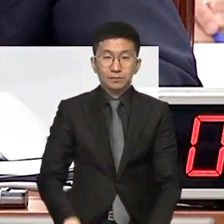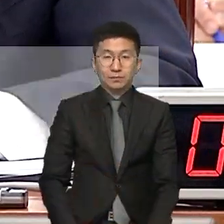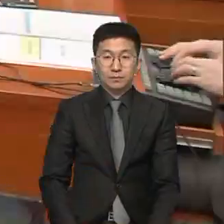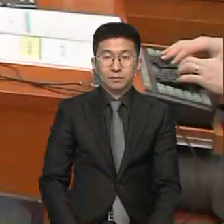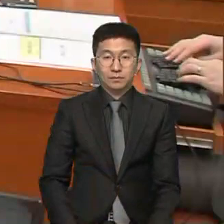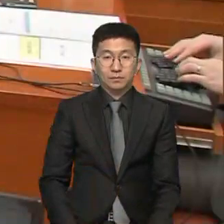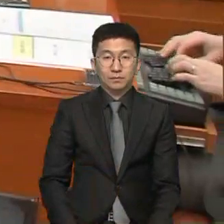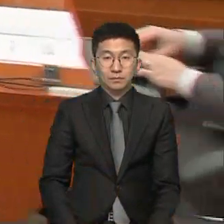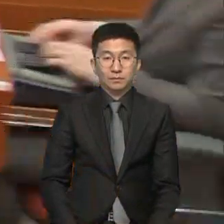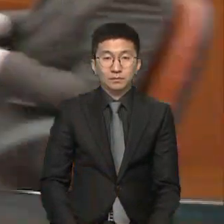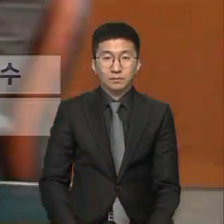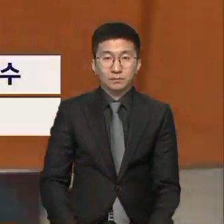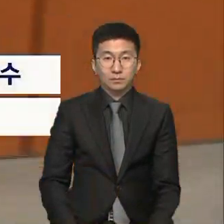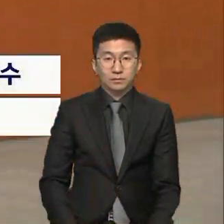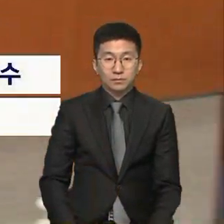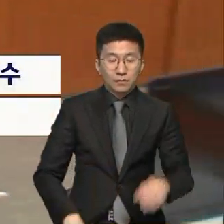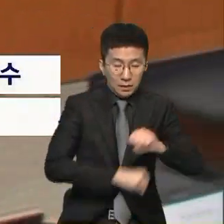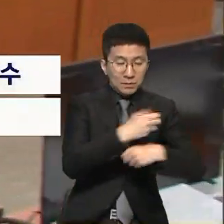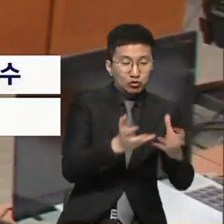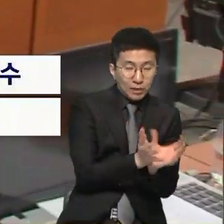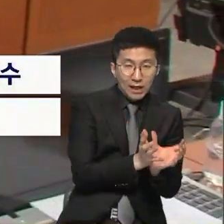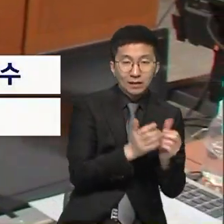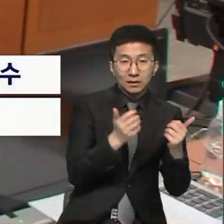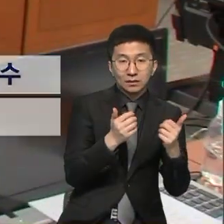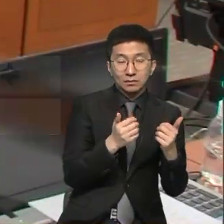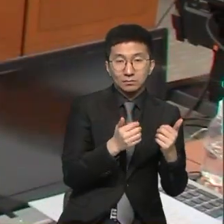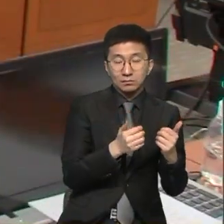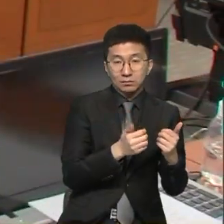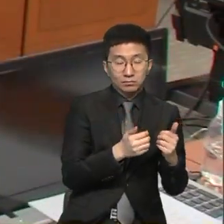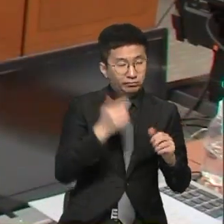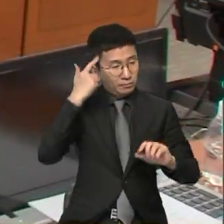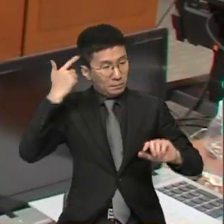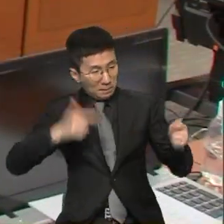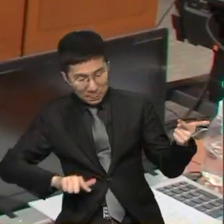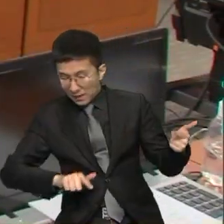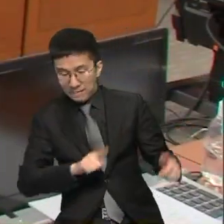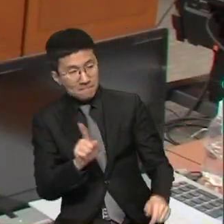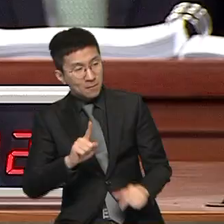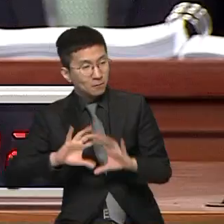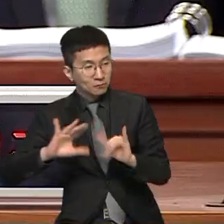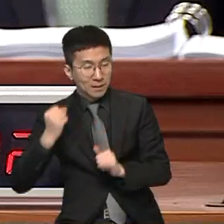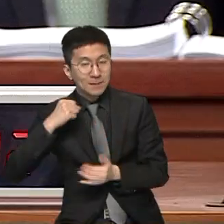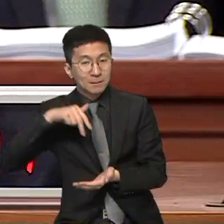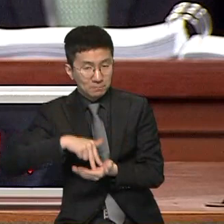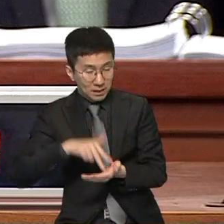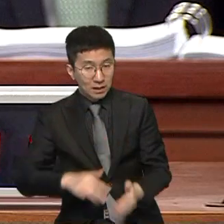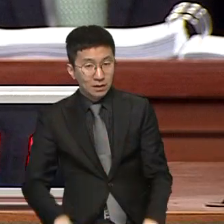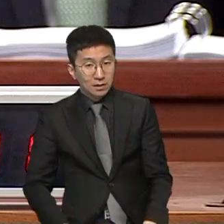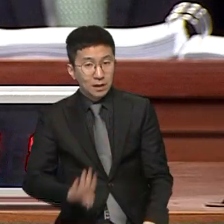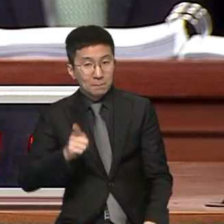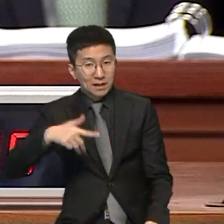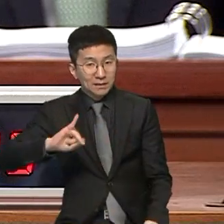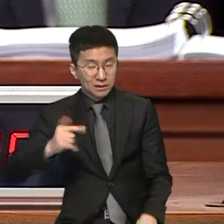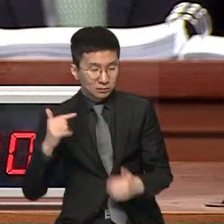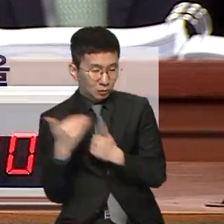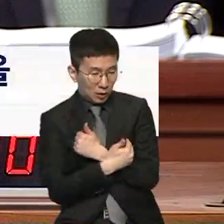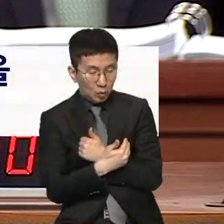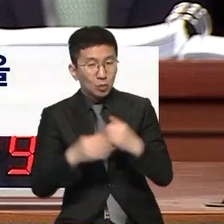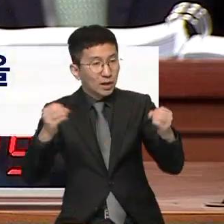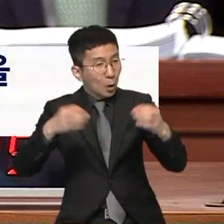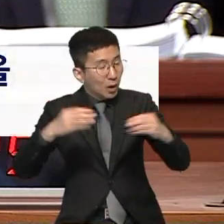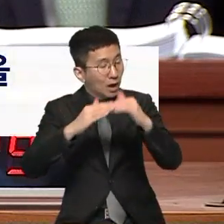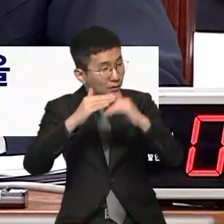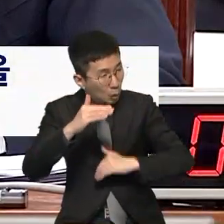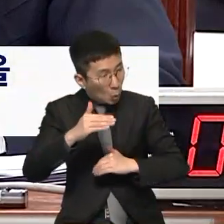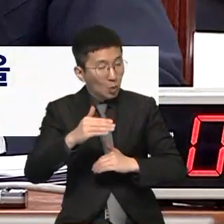같습니다만. 여당 의원들은 회담 성과를 과도하게 비난하지 말라며 박 장관을 엄호했습니다.